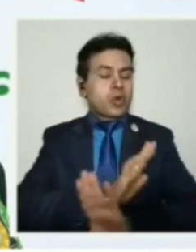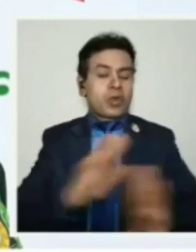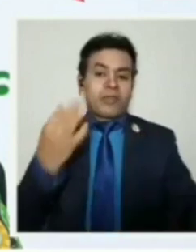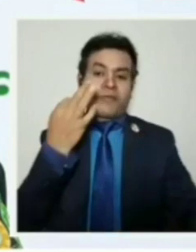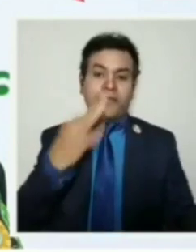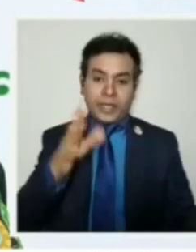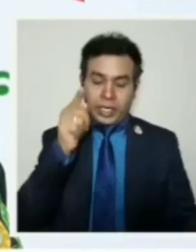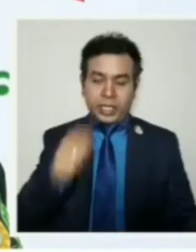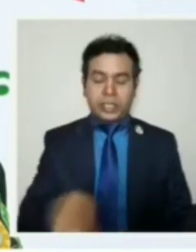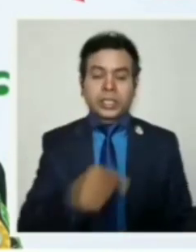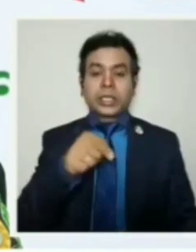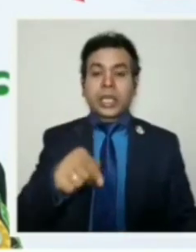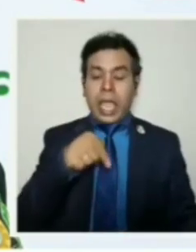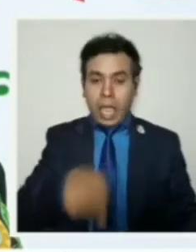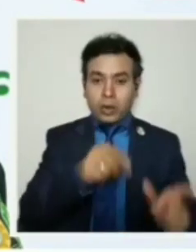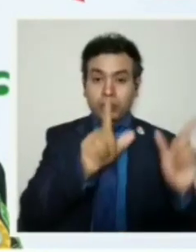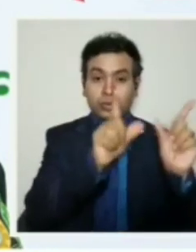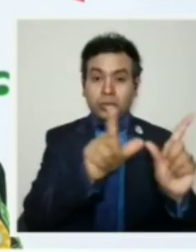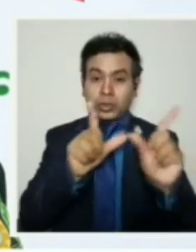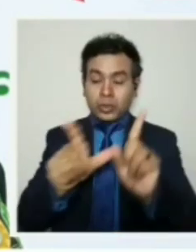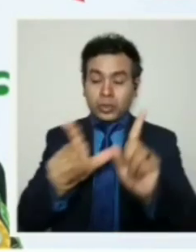লিঙ্ক